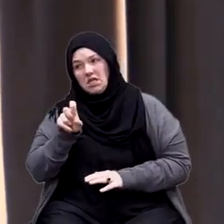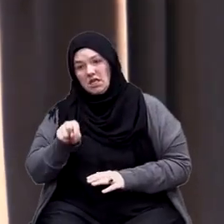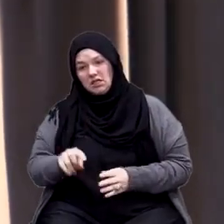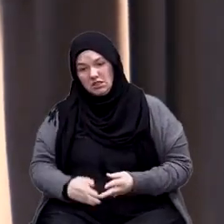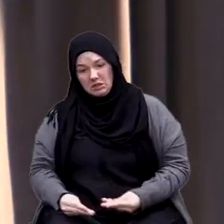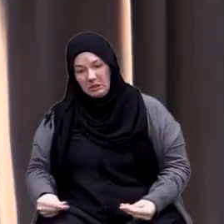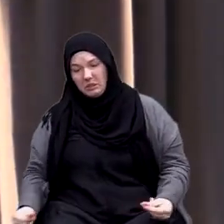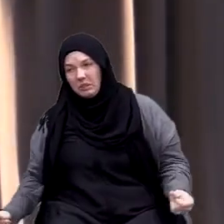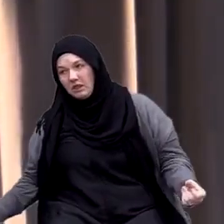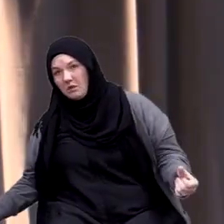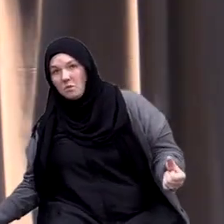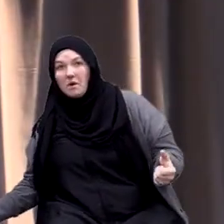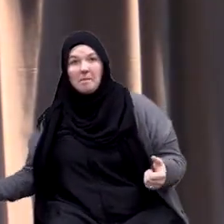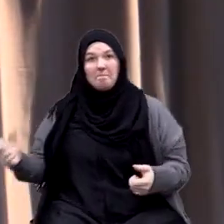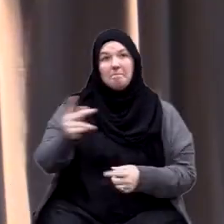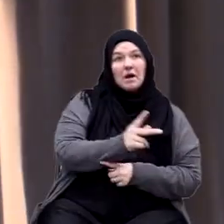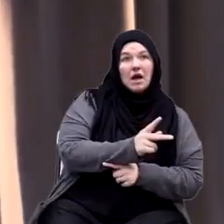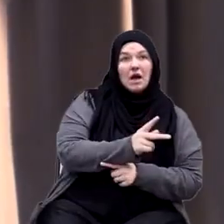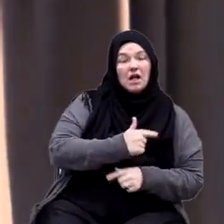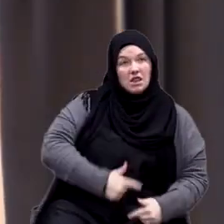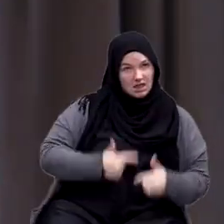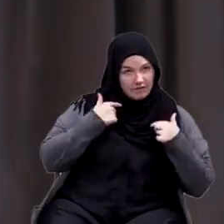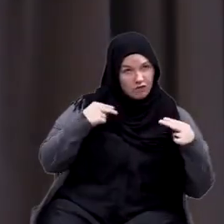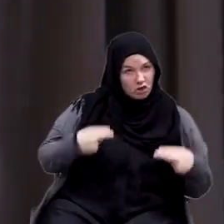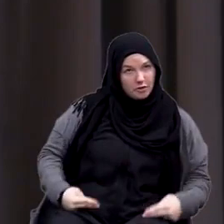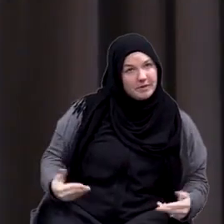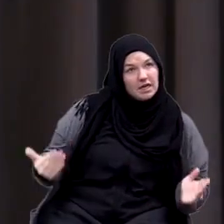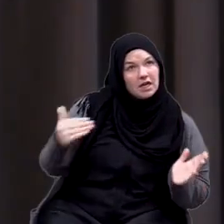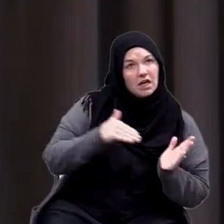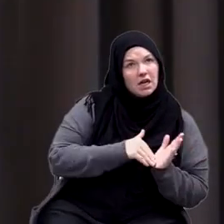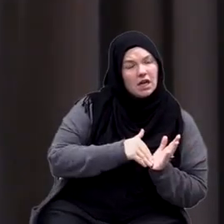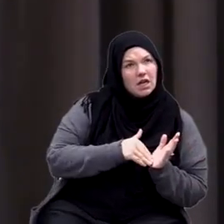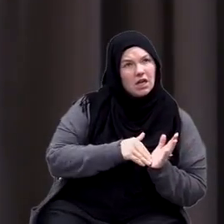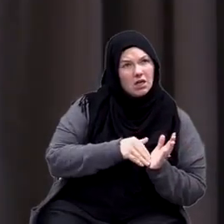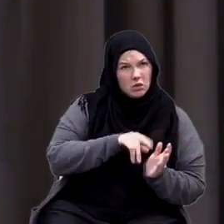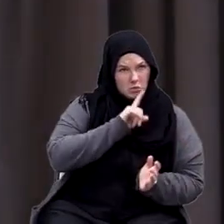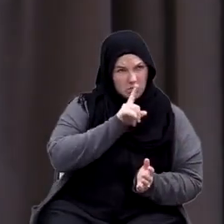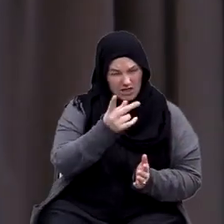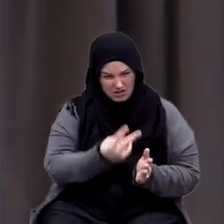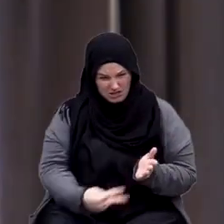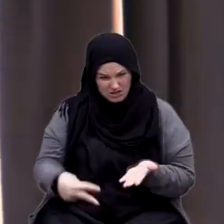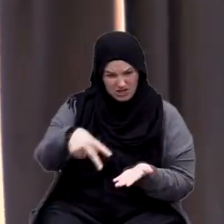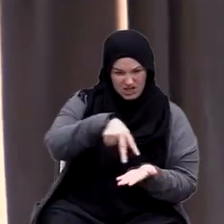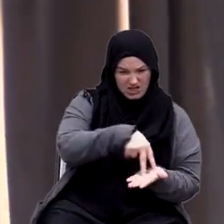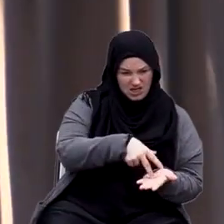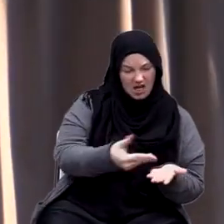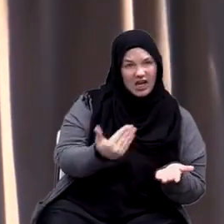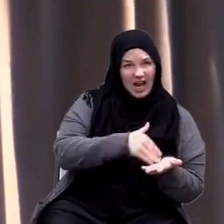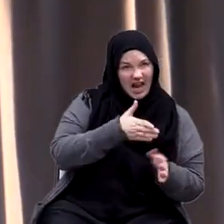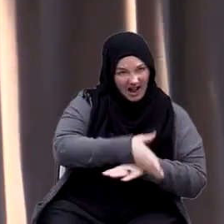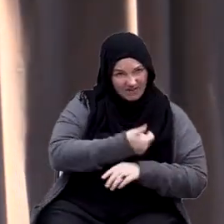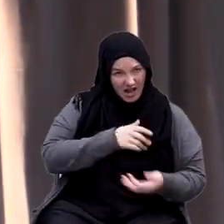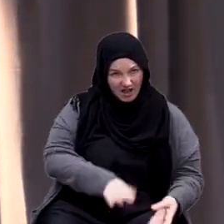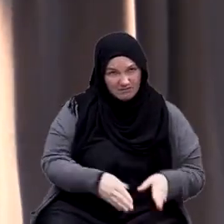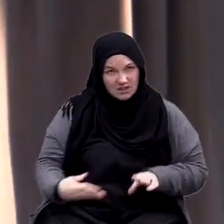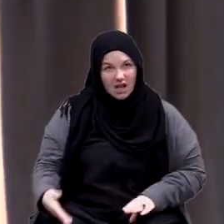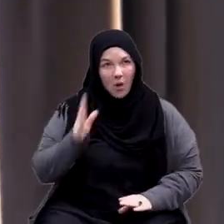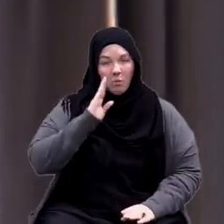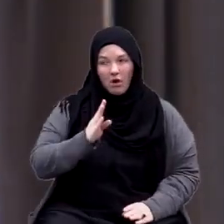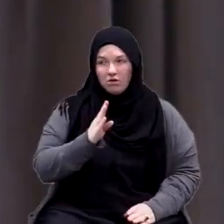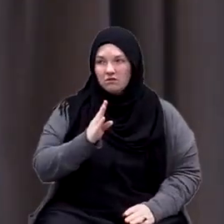to come back into a living human being? Are we going to be resurrected? وَضَرَبَ لَنَا